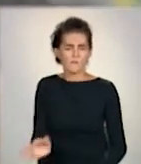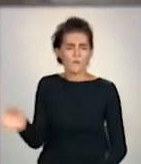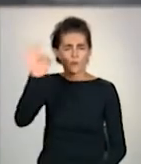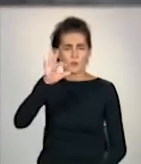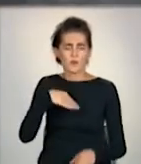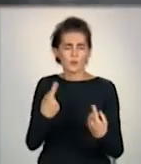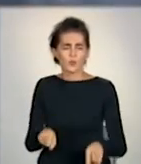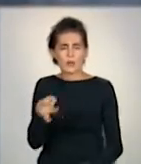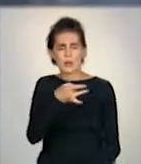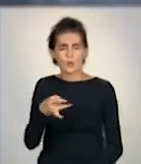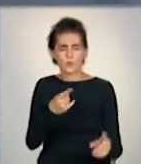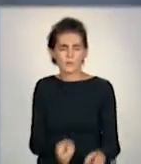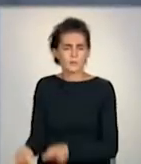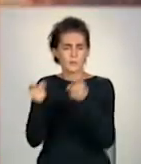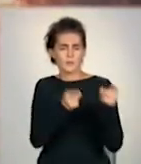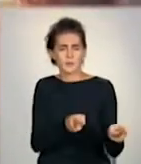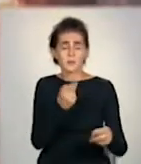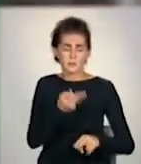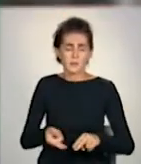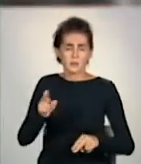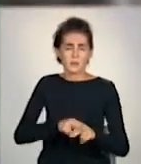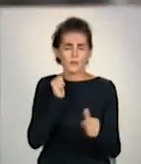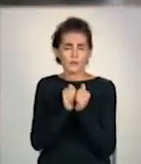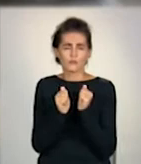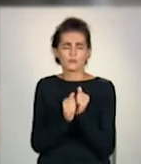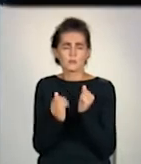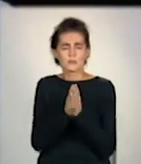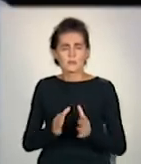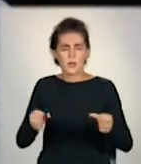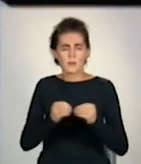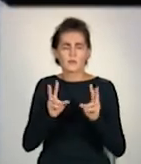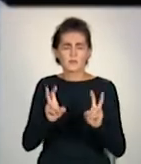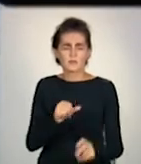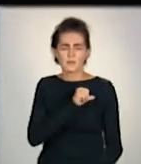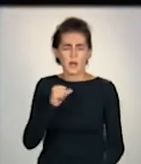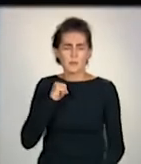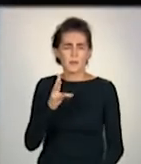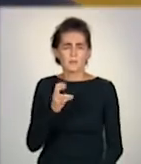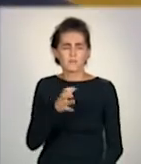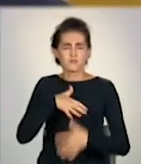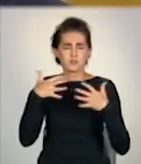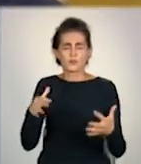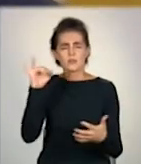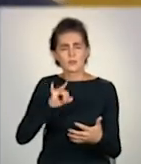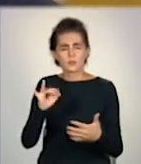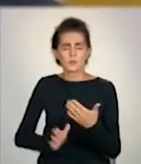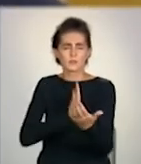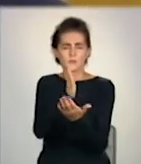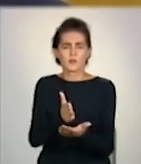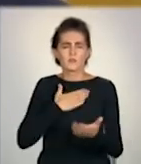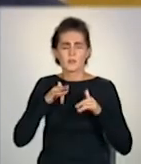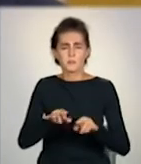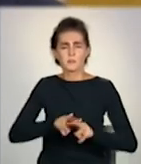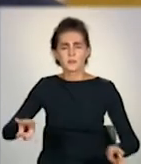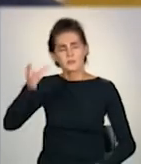переїхали в інші регіони України. І саме от кожна родина – це невеличка якась там історія. Спрямовані наші дії Міністерства освіти